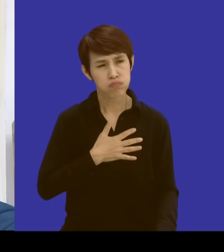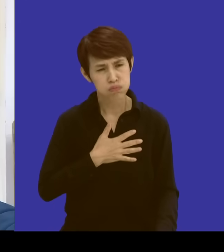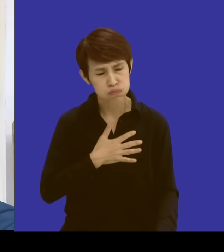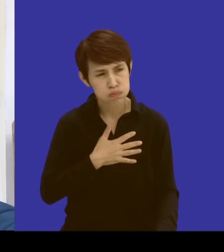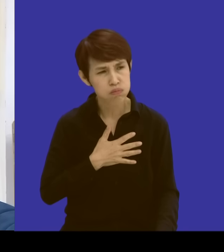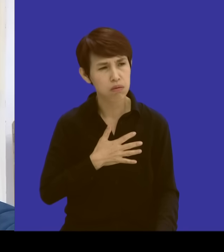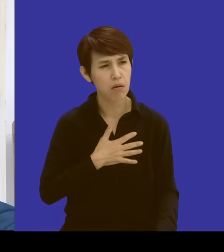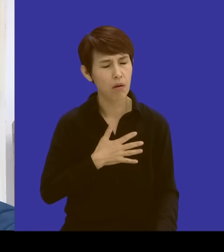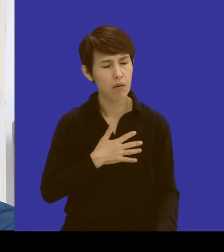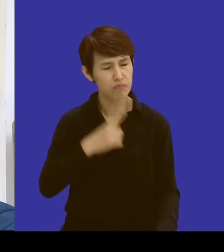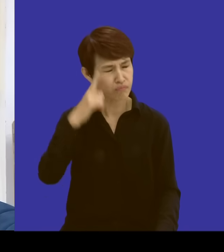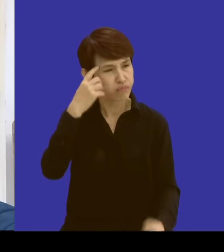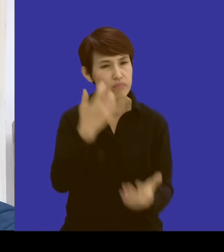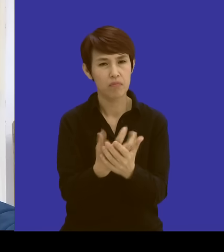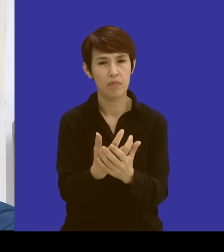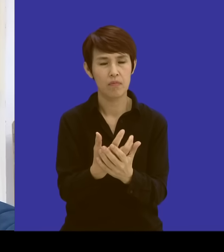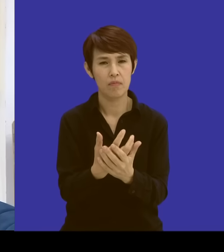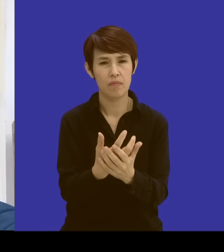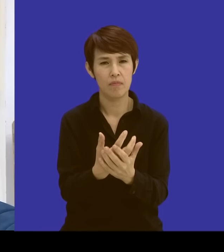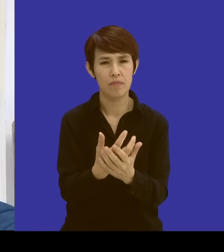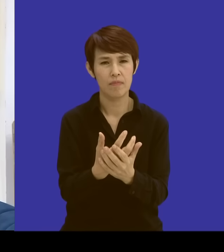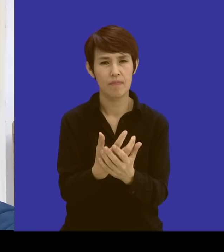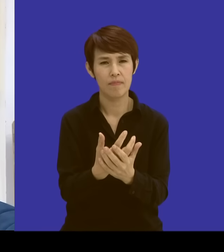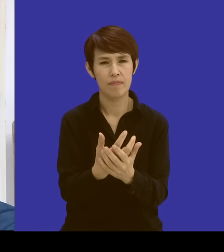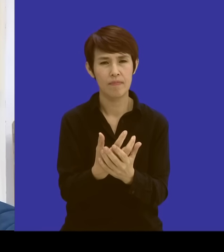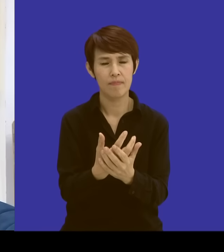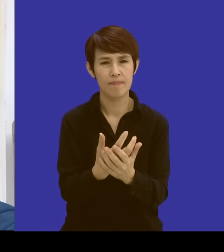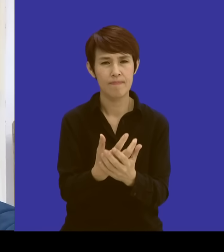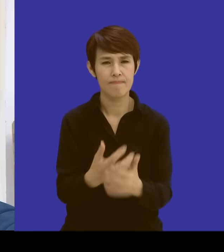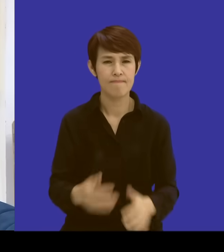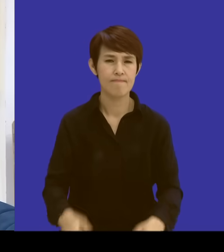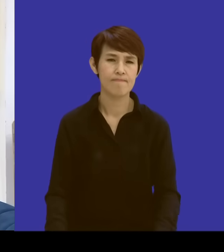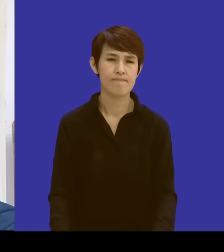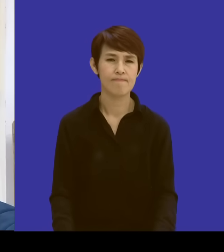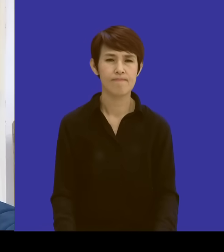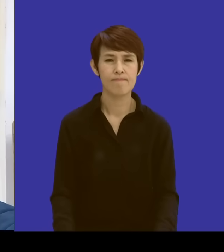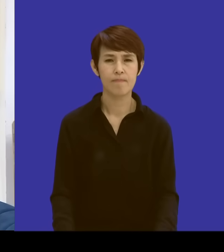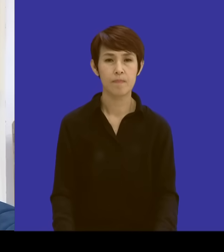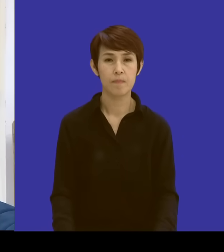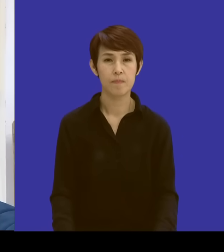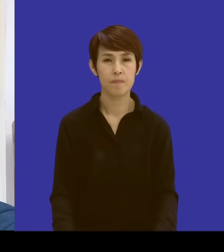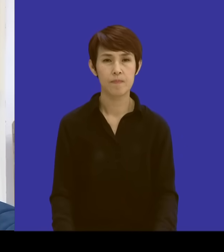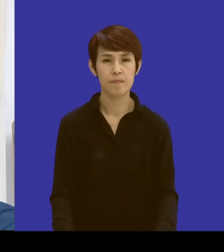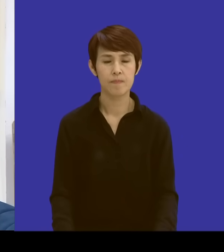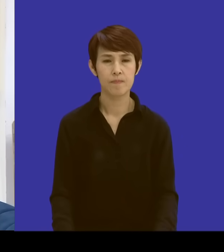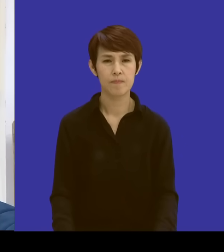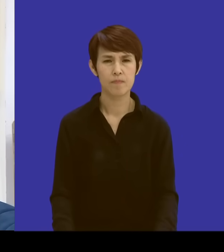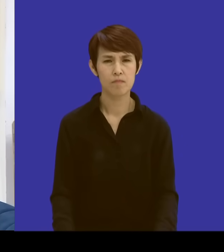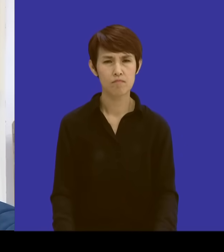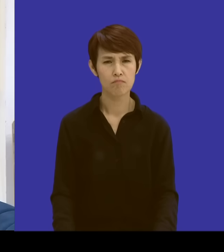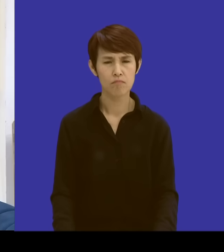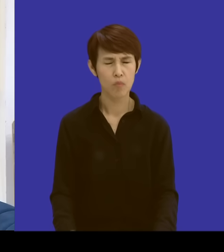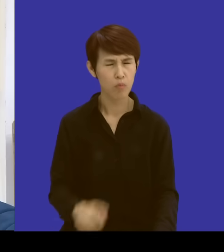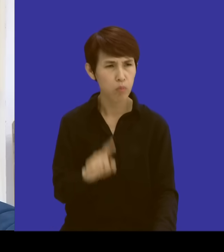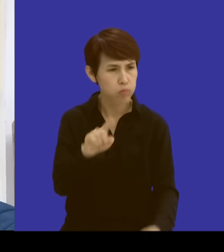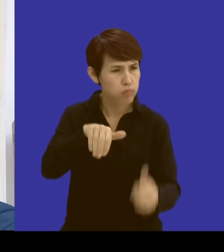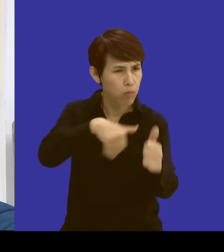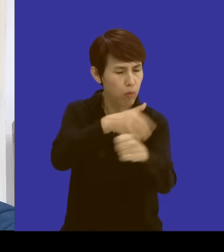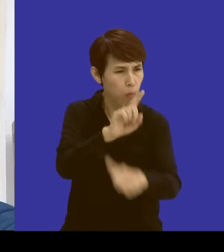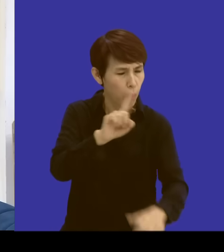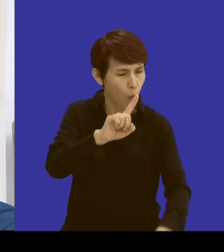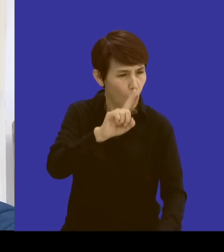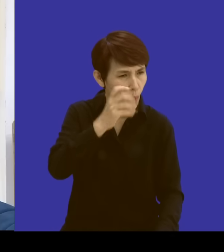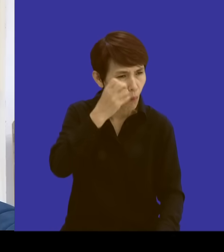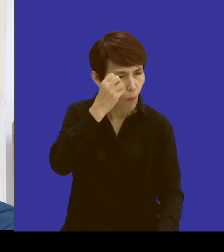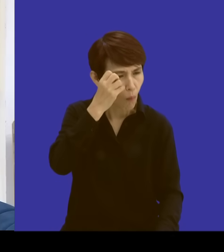어려운 일이니까 그 역시 이제 그걸 보지 않고 그런 감정들, 내가 이게 왜 이러지 도대체?